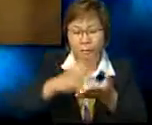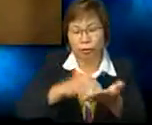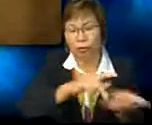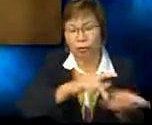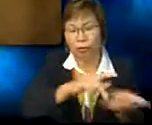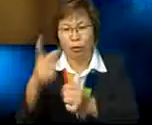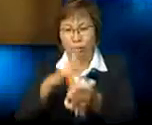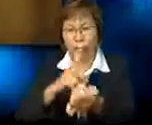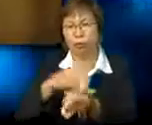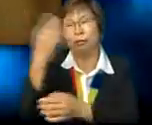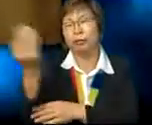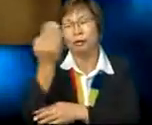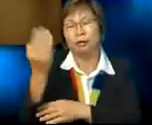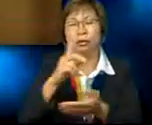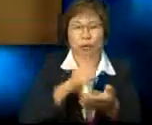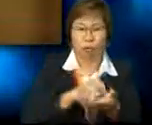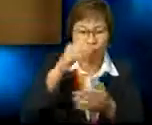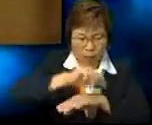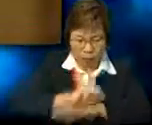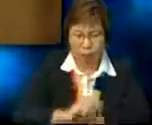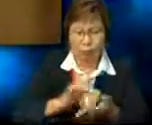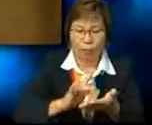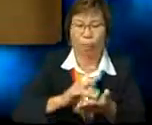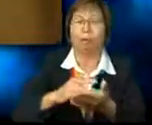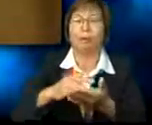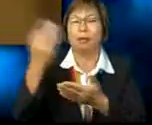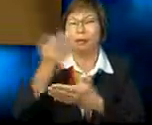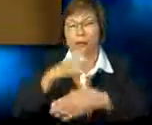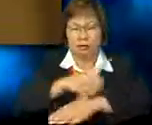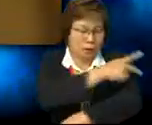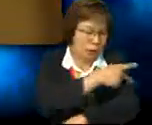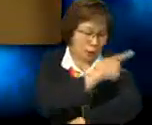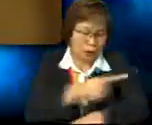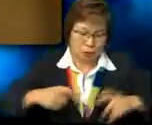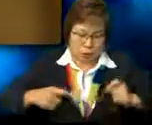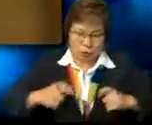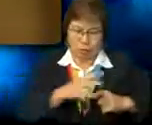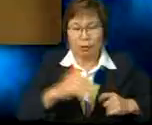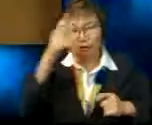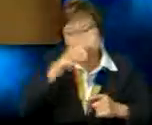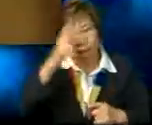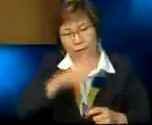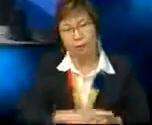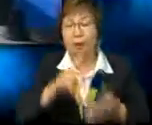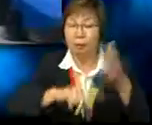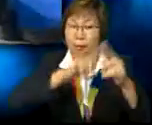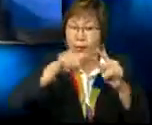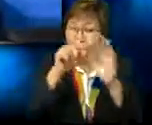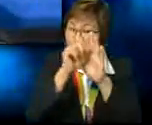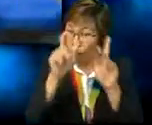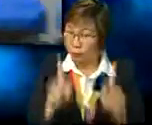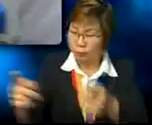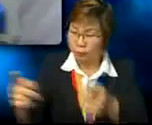oleh doktor-doktor biasa, iaitu doktor pengamal perubatan biasa di klinik-klinik swasta dan juga kerajaan. Apabila seseorang